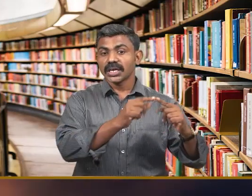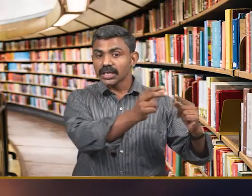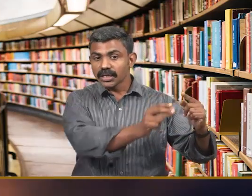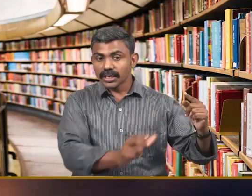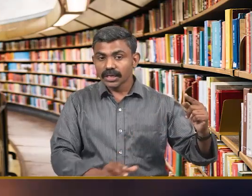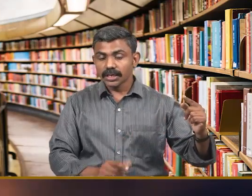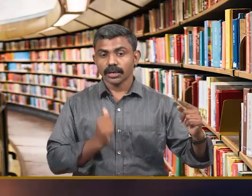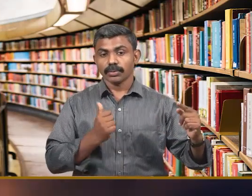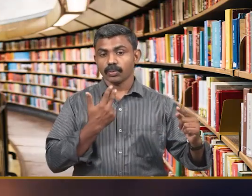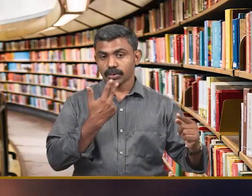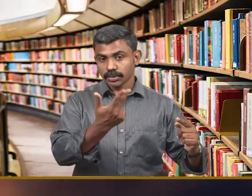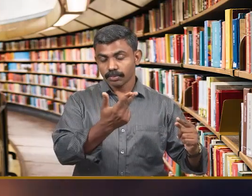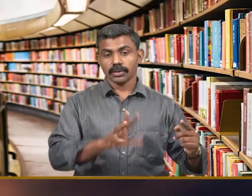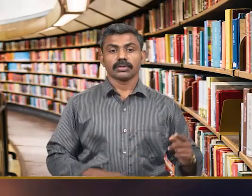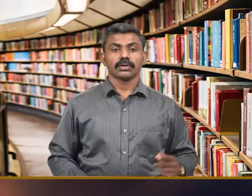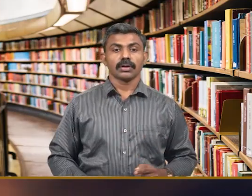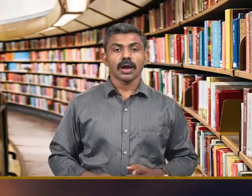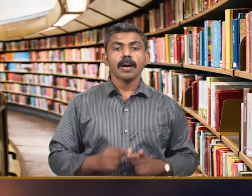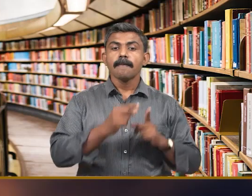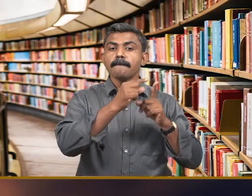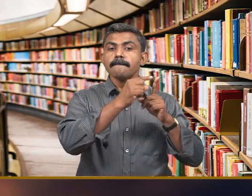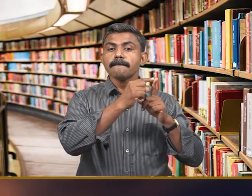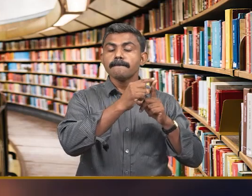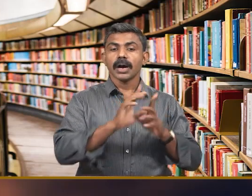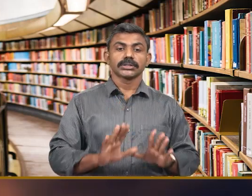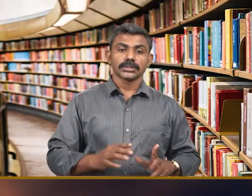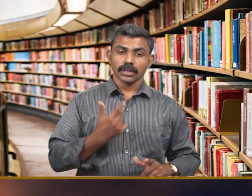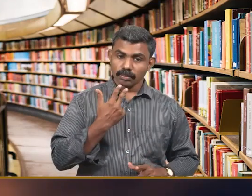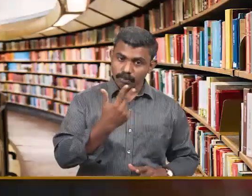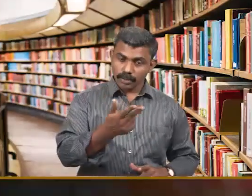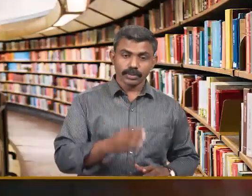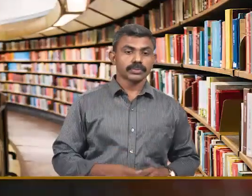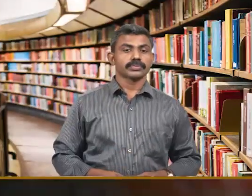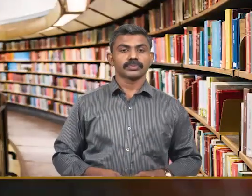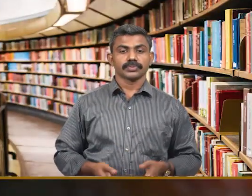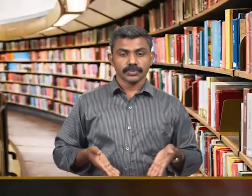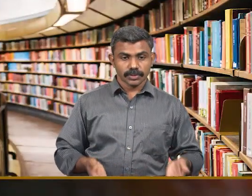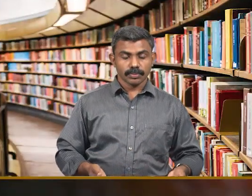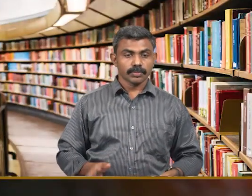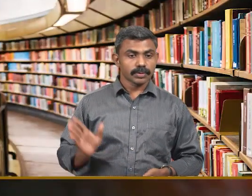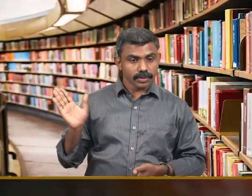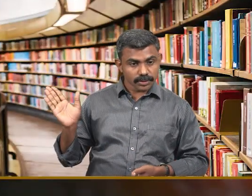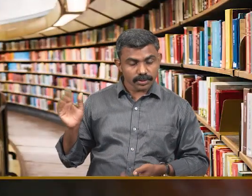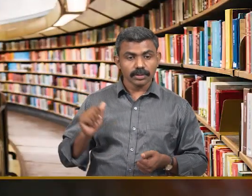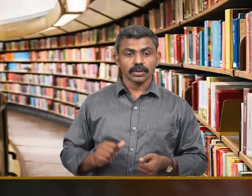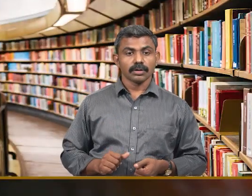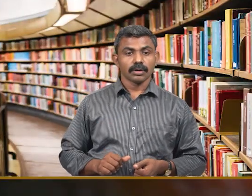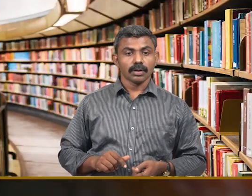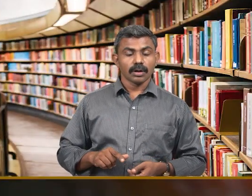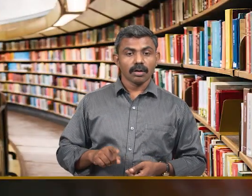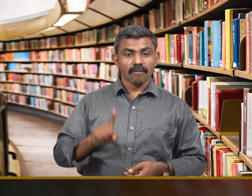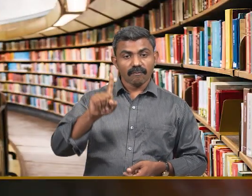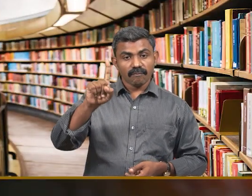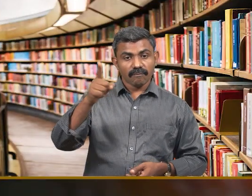வந்து உருவாச்சு அப்படிங்கிறத பார்ப்போம். ஸோ பாசிசம் அப்படிங்கிற இத்தாலி தலைப்பில் இப்போ நம்ம பார்க்குறது, இத்தாலியில் இந்த முதல்